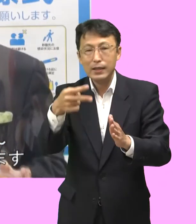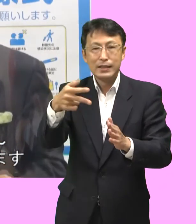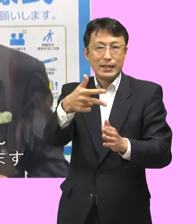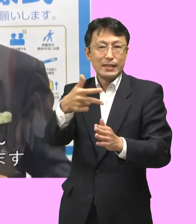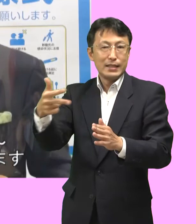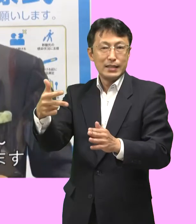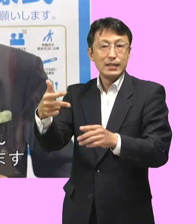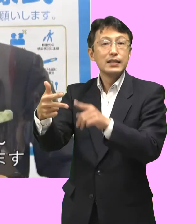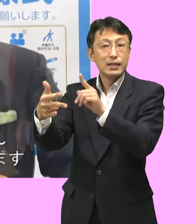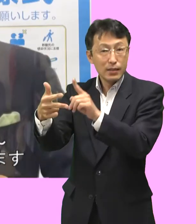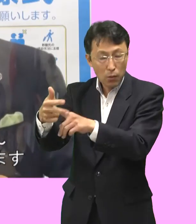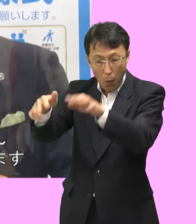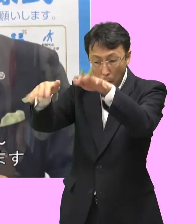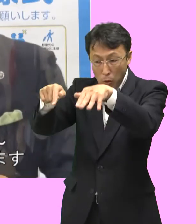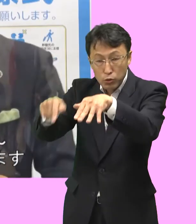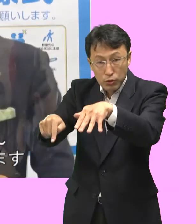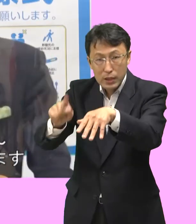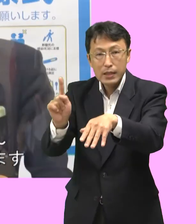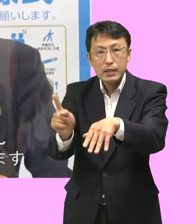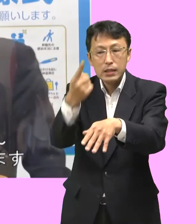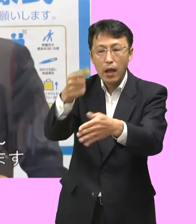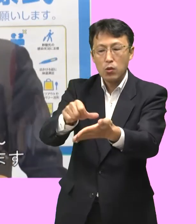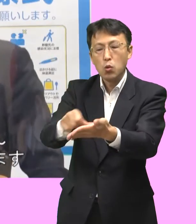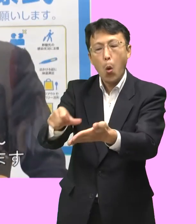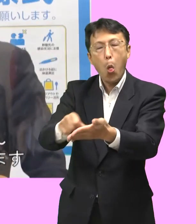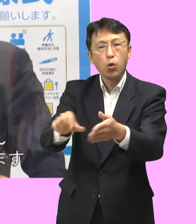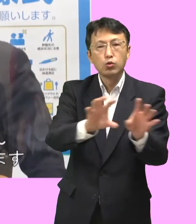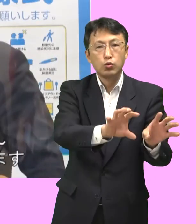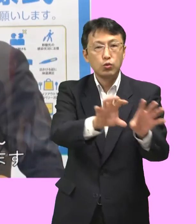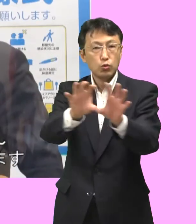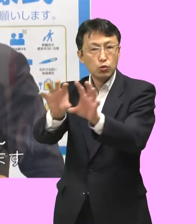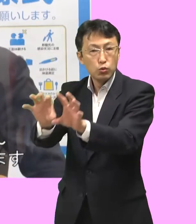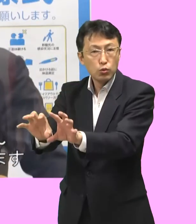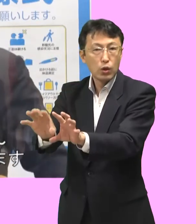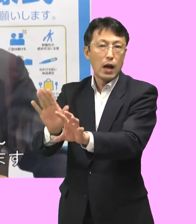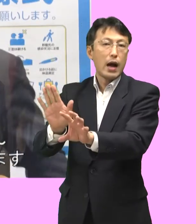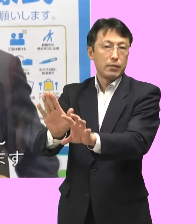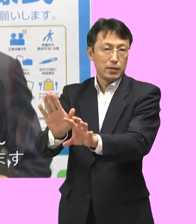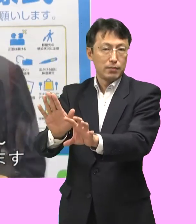録されたという形で抽選をさせていただきますので、まあ、その点では、